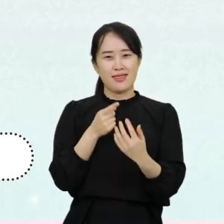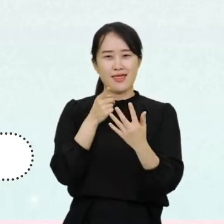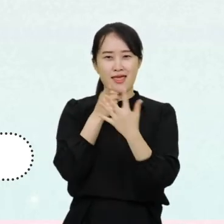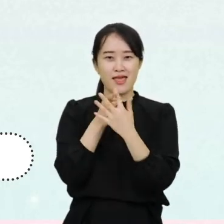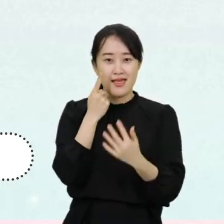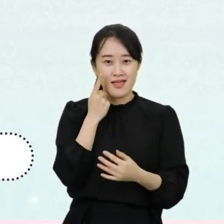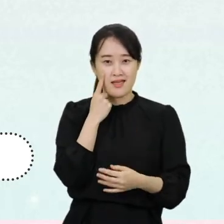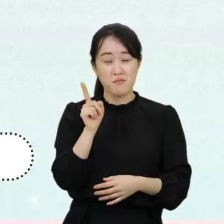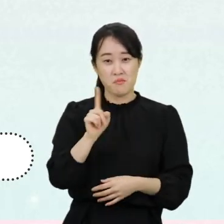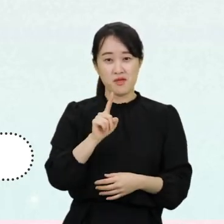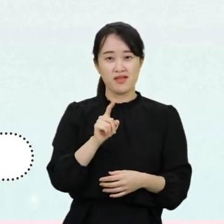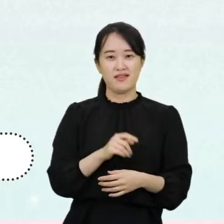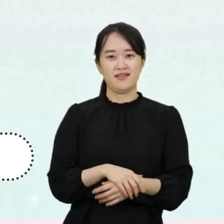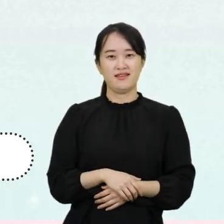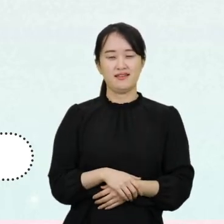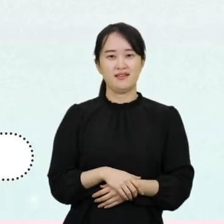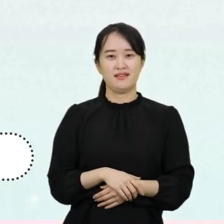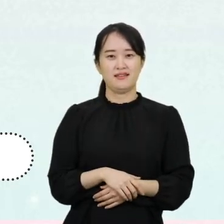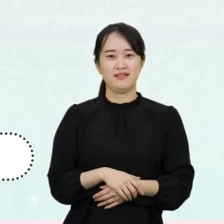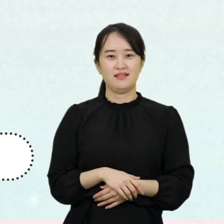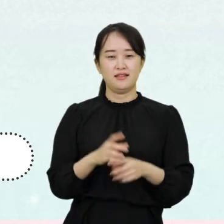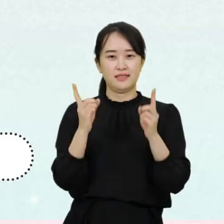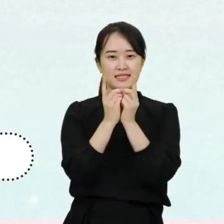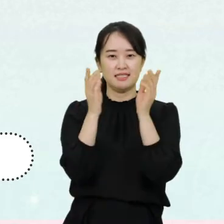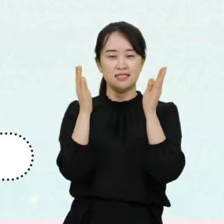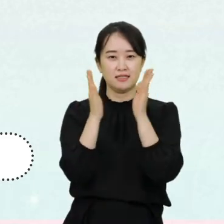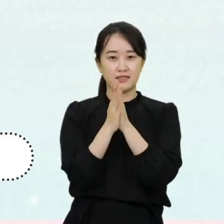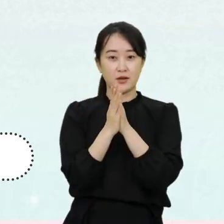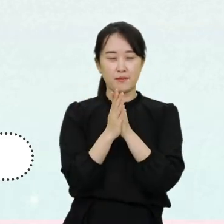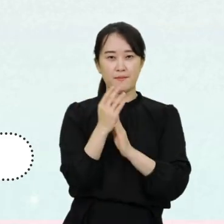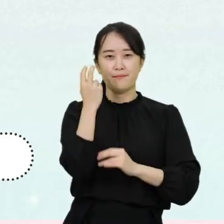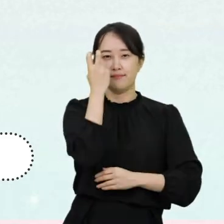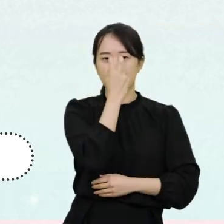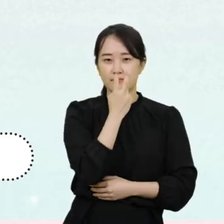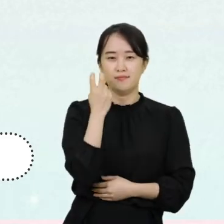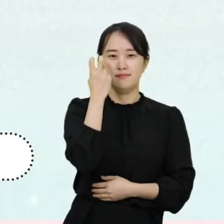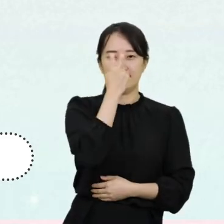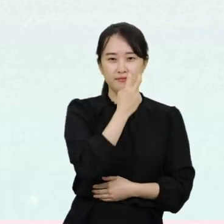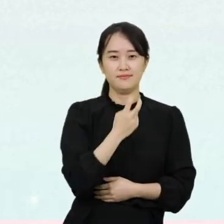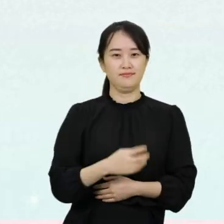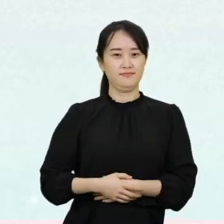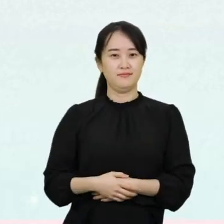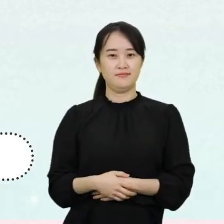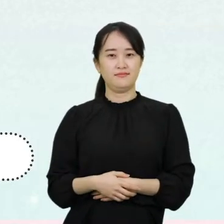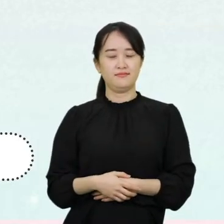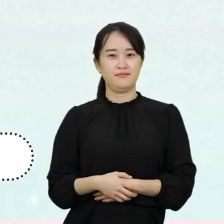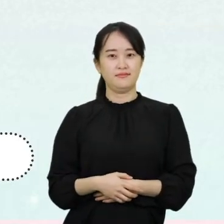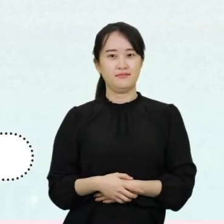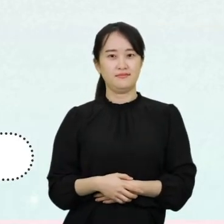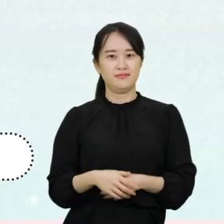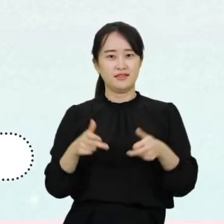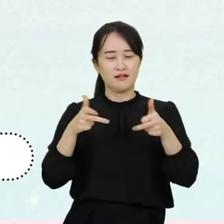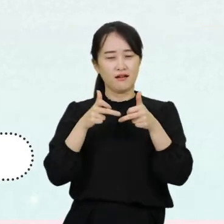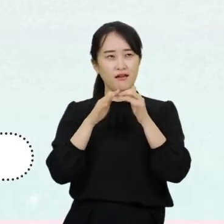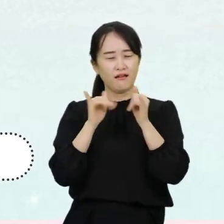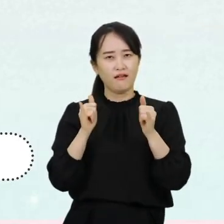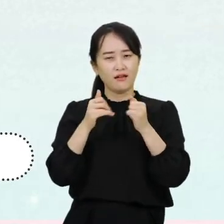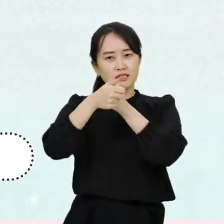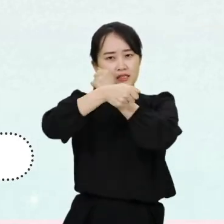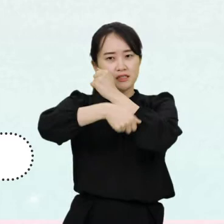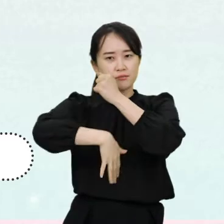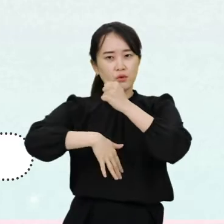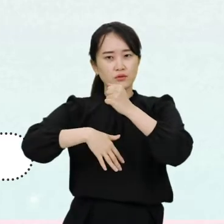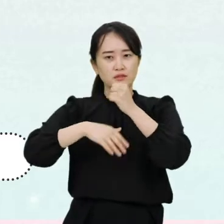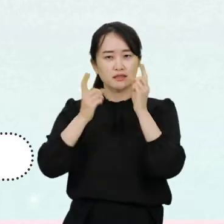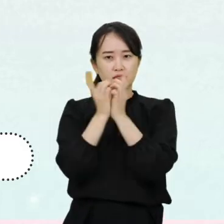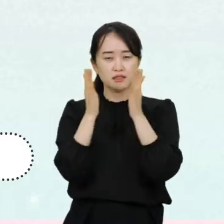네네. 창훈 씨 뭔가요? 정답은 직접 관람. 자, 장애인이